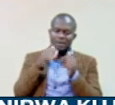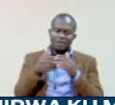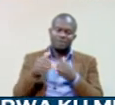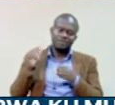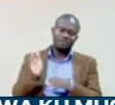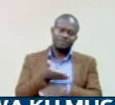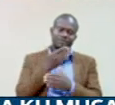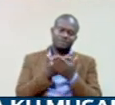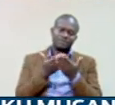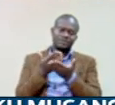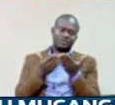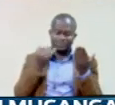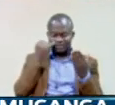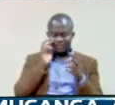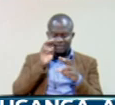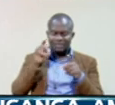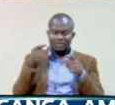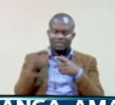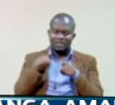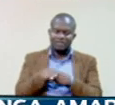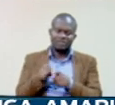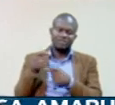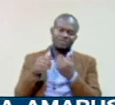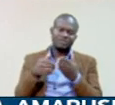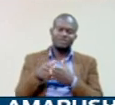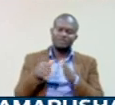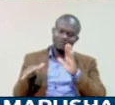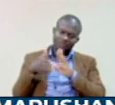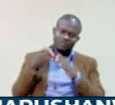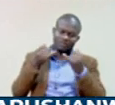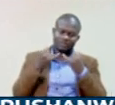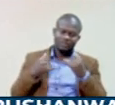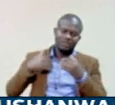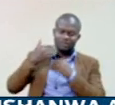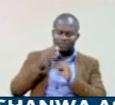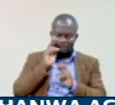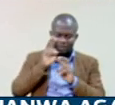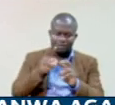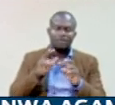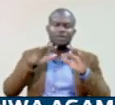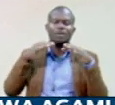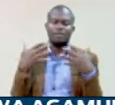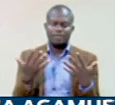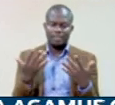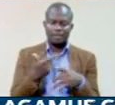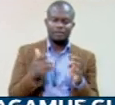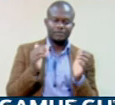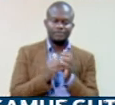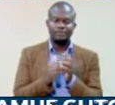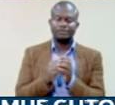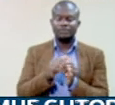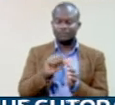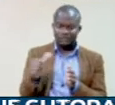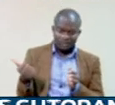icyo giye dusaba aborozi ko baramutse babonye ibyo bimenyetso batumenyesha tukajya kureba uko bimeze kandi kindi